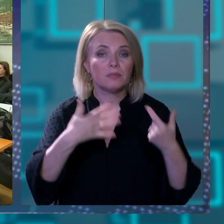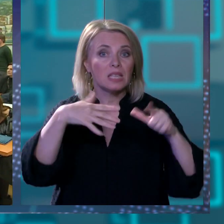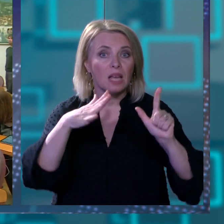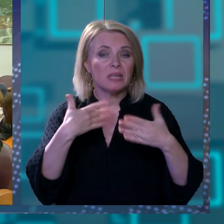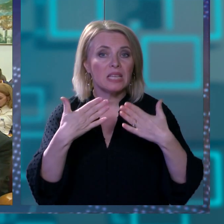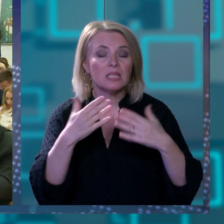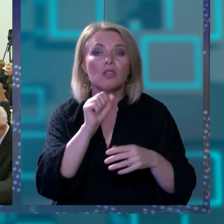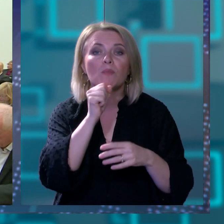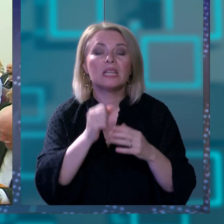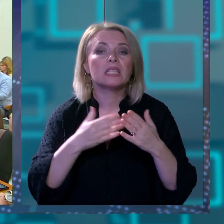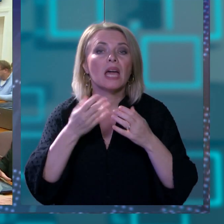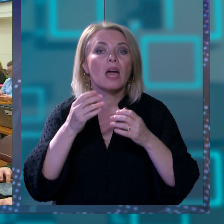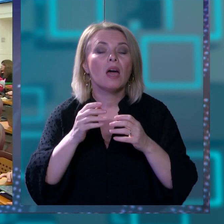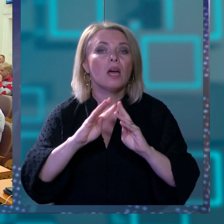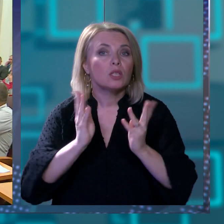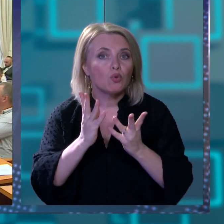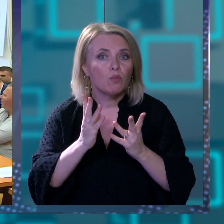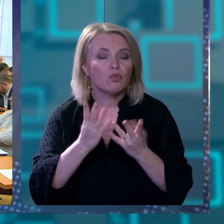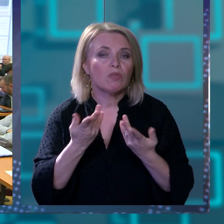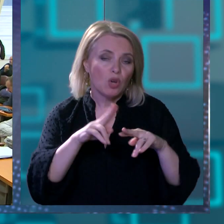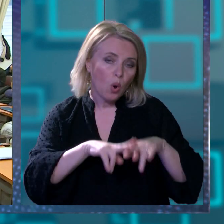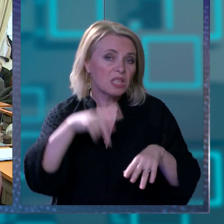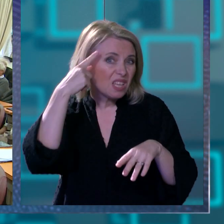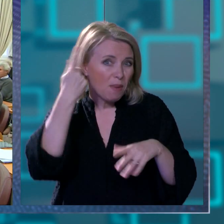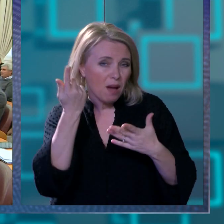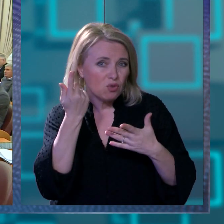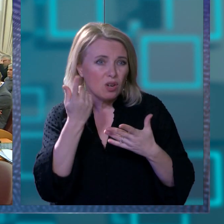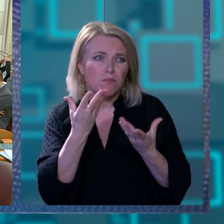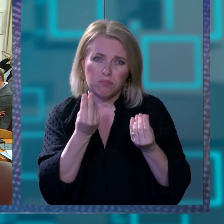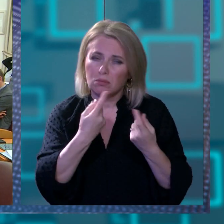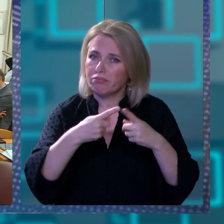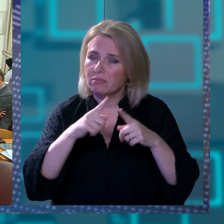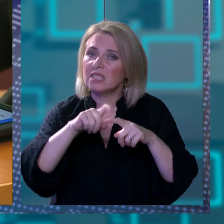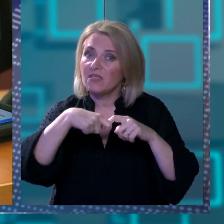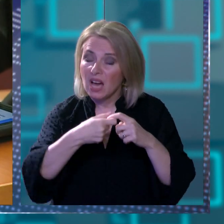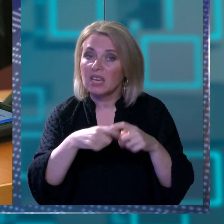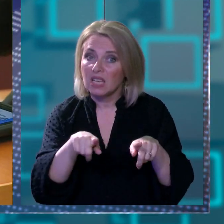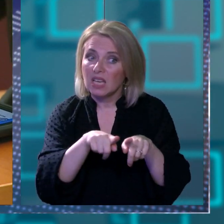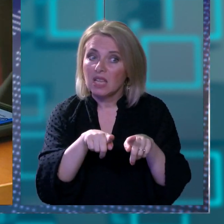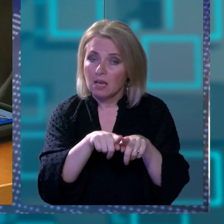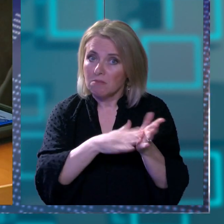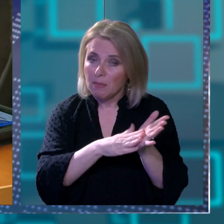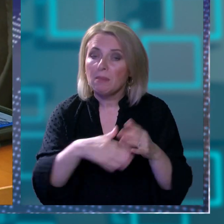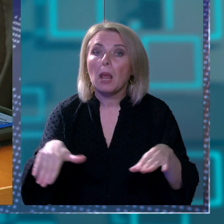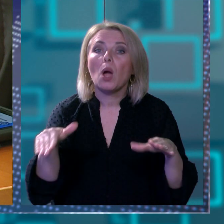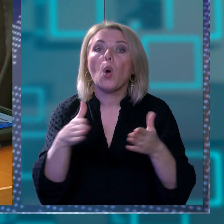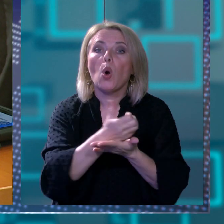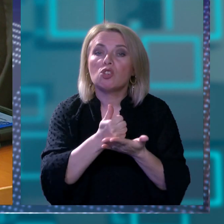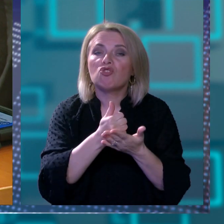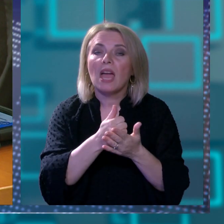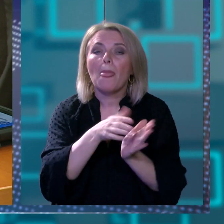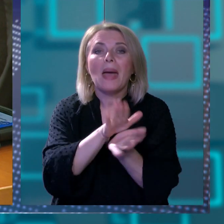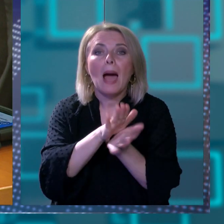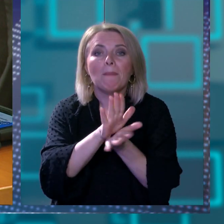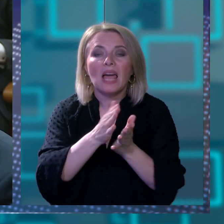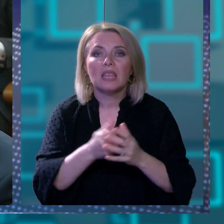17. sjednica Županijske skupštine ostaće zapamćena po mnogo čemu, između ostaloga i po korištenju tableta, ali i po primjeri novog poslovnika.